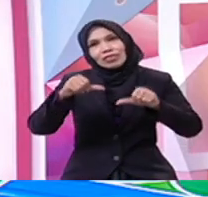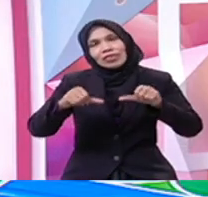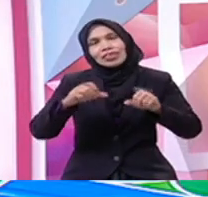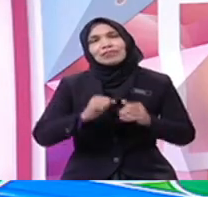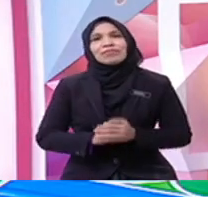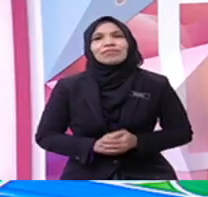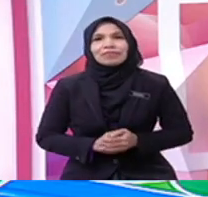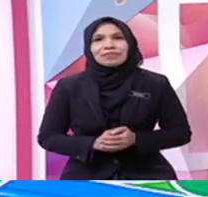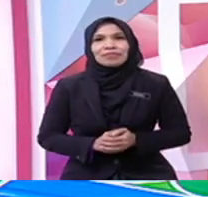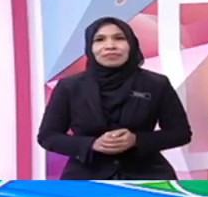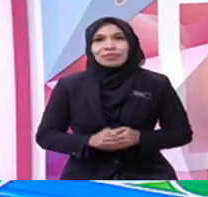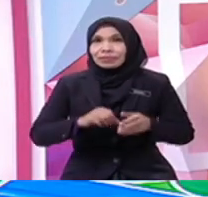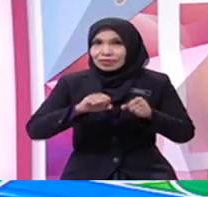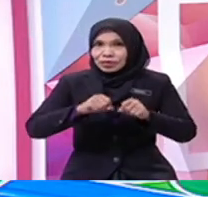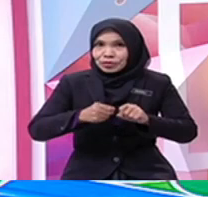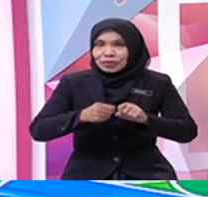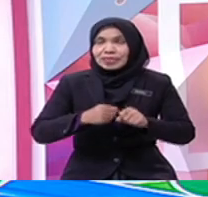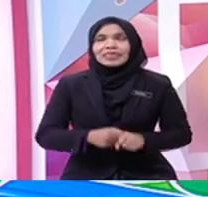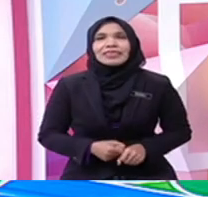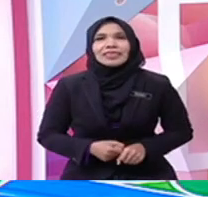Spanyol sebelum ini